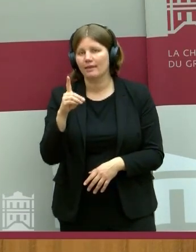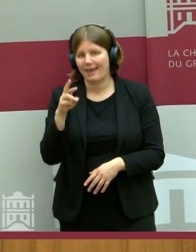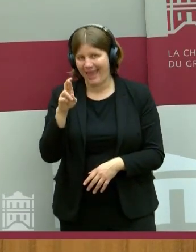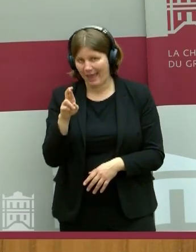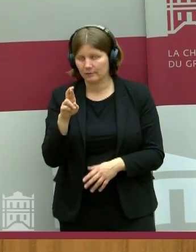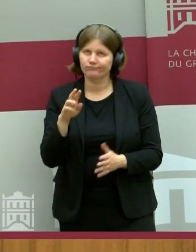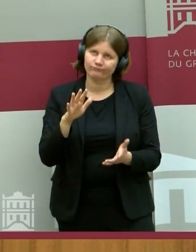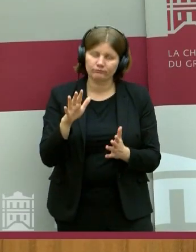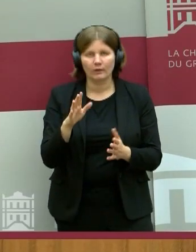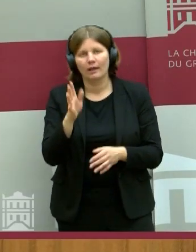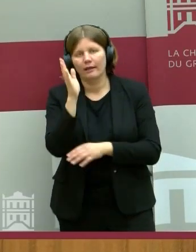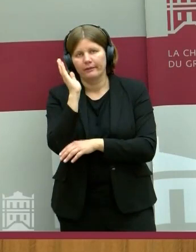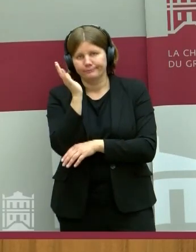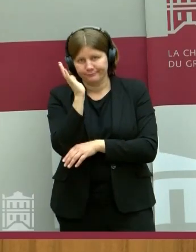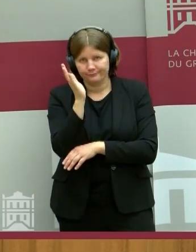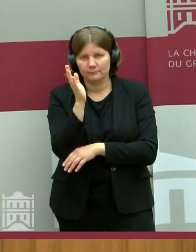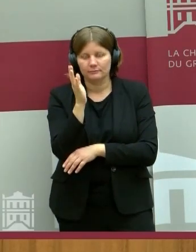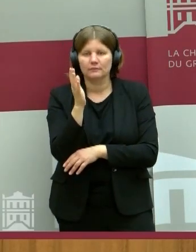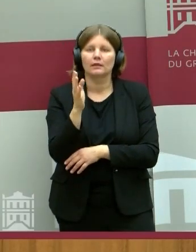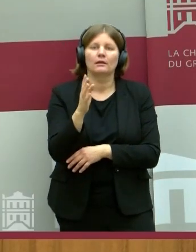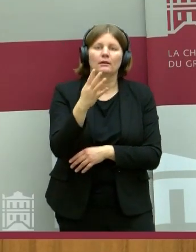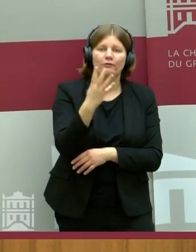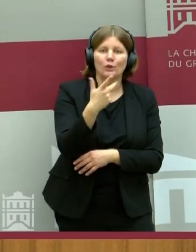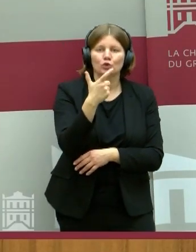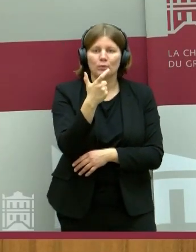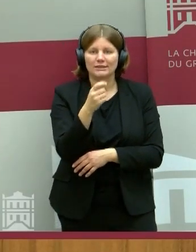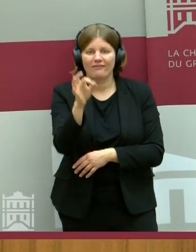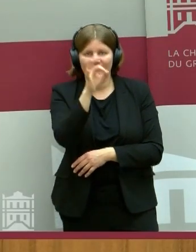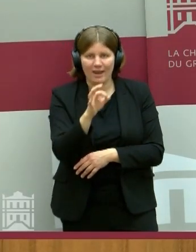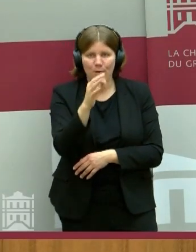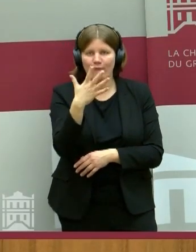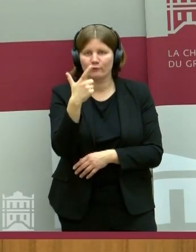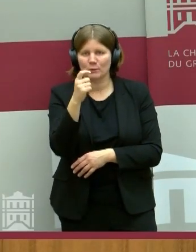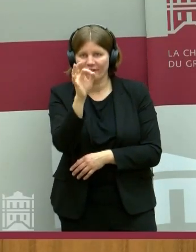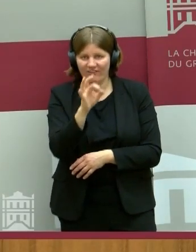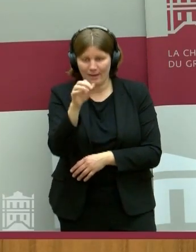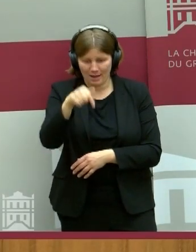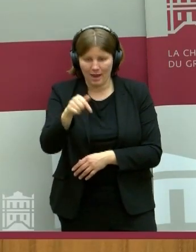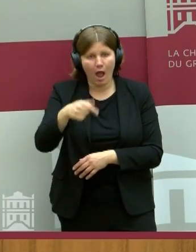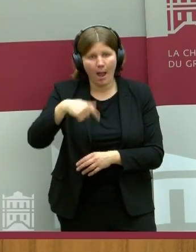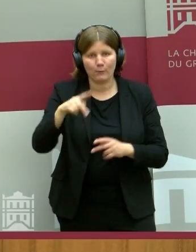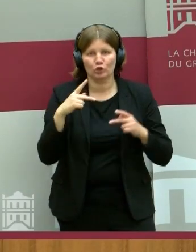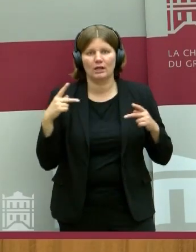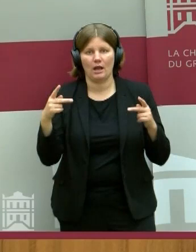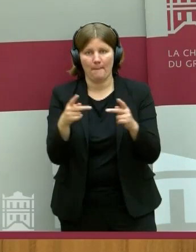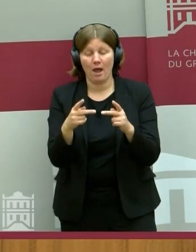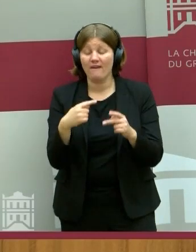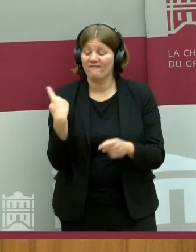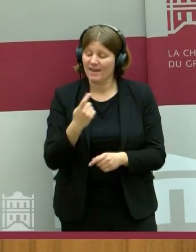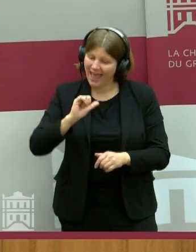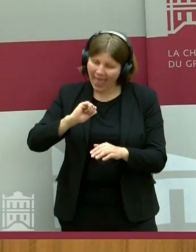ich die Reden vom 24. Februar oder 25. Februar hier rekapitulieren, hier in der Chambre gehalten haben, die erste